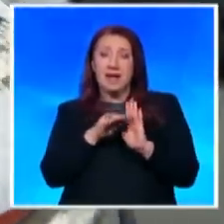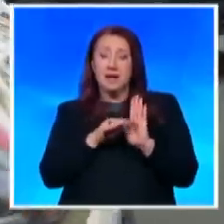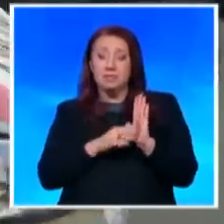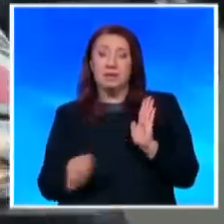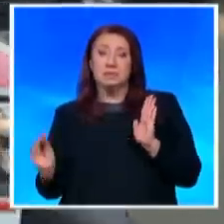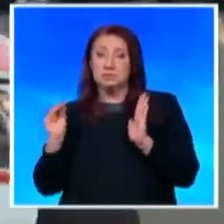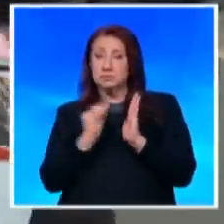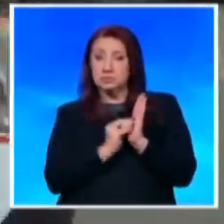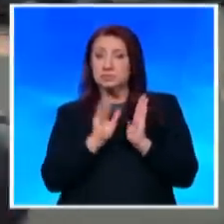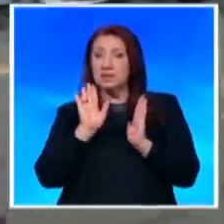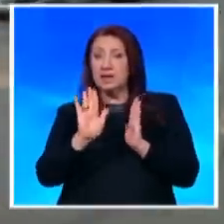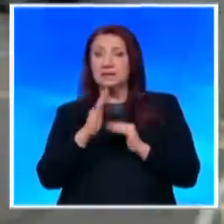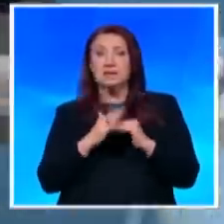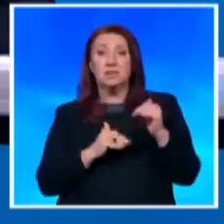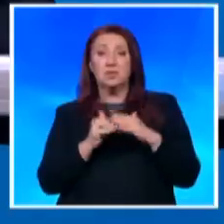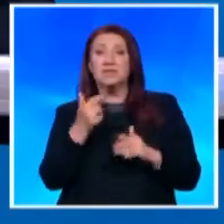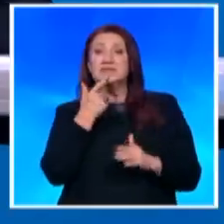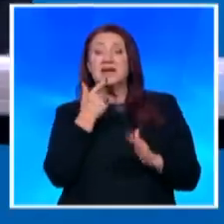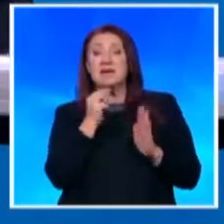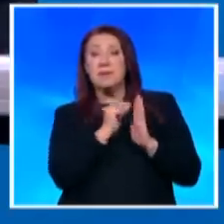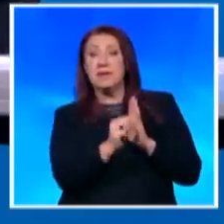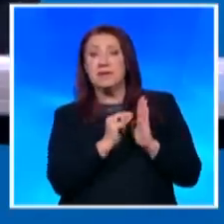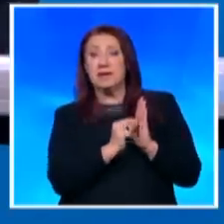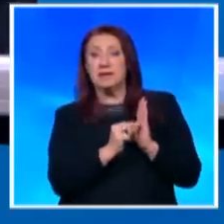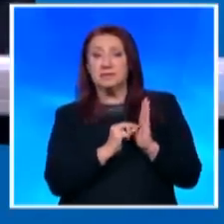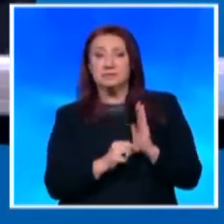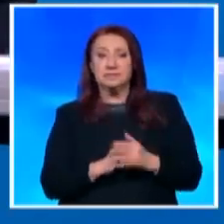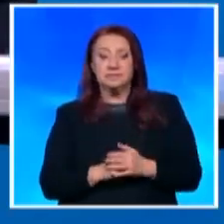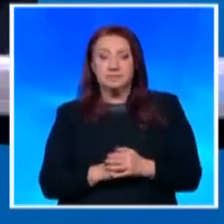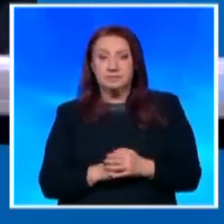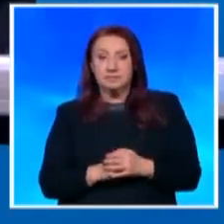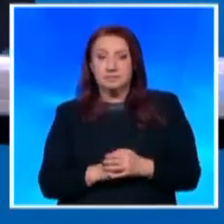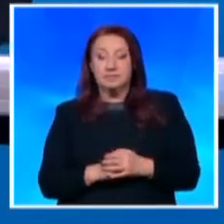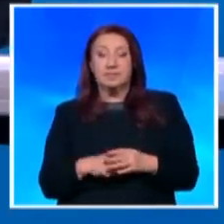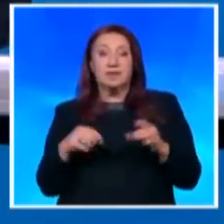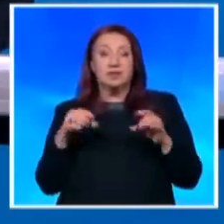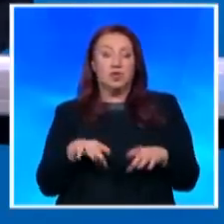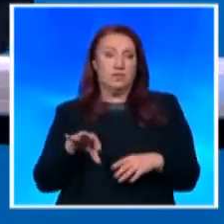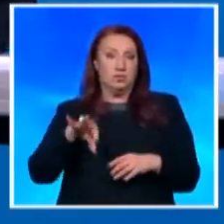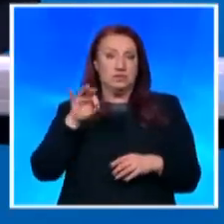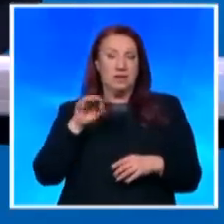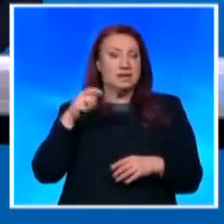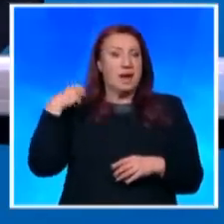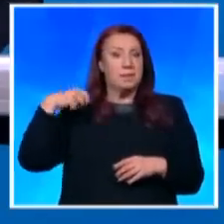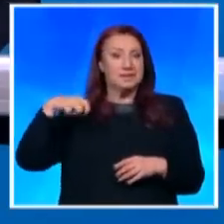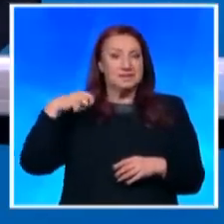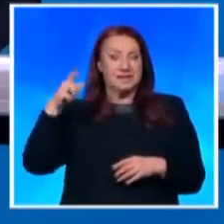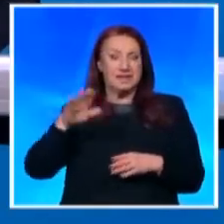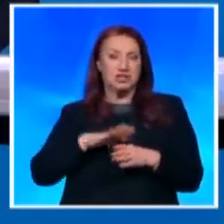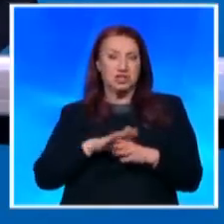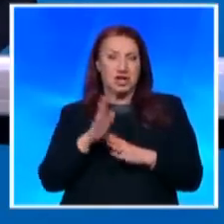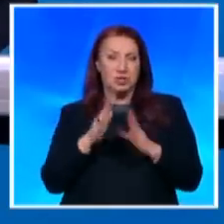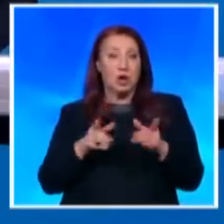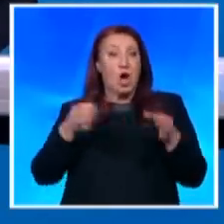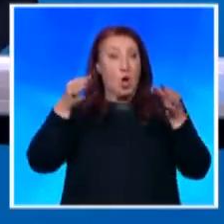новините от Бургас са Лора Стаматис. От света новоизбраният президент на Черна гора официално встъпи в длъжност. Българският премиер